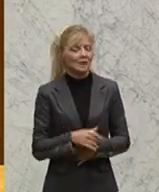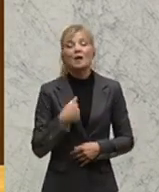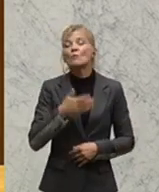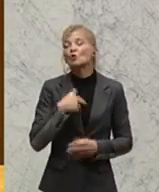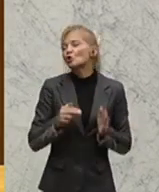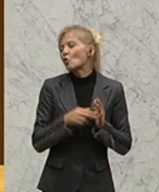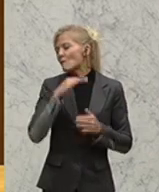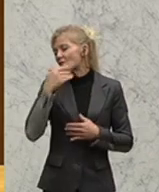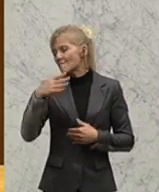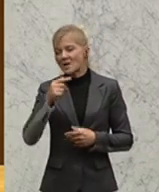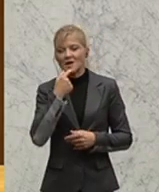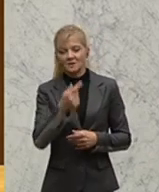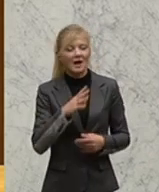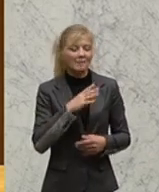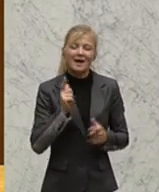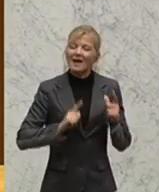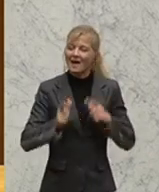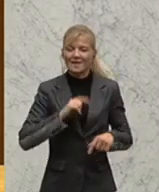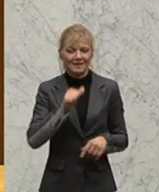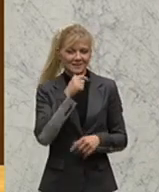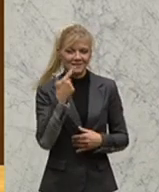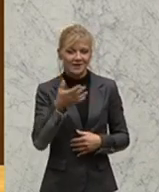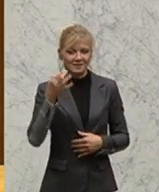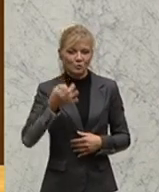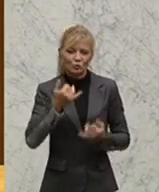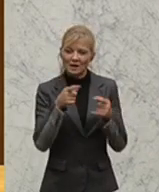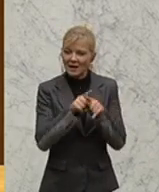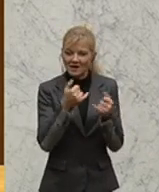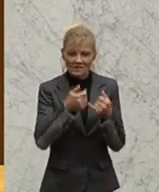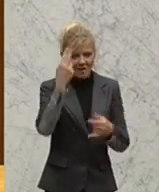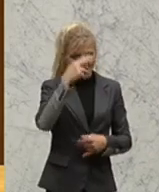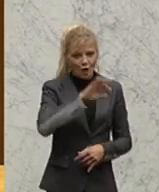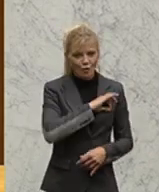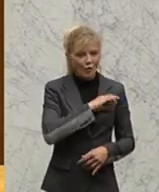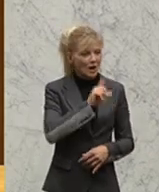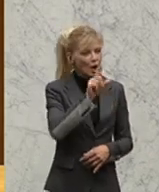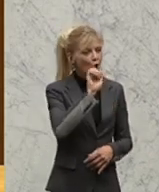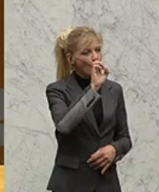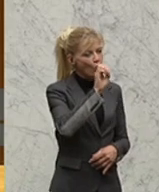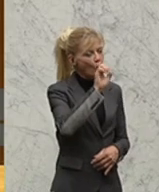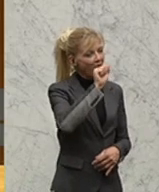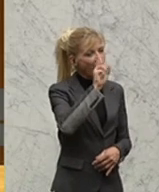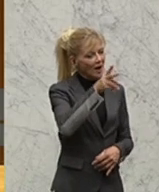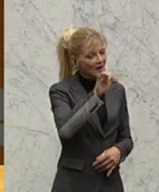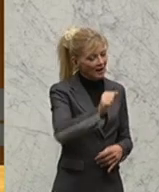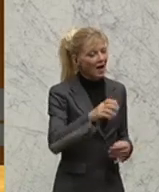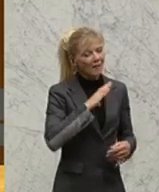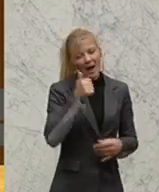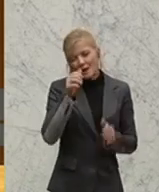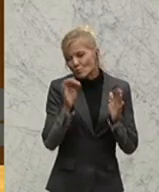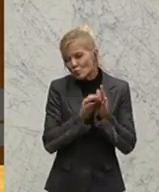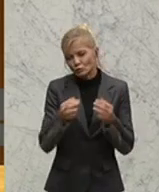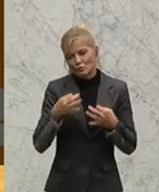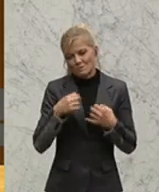Minuten, so wie der Kollege Lorca. Ich möchte noch einen einzigen Punkt anbringen, weil es mir wichtig ist und weil du, Kollege Lorca, ja auch